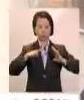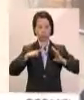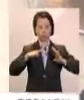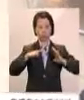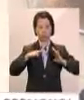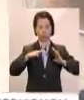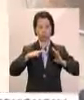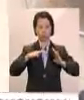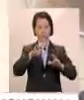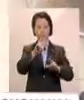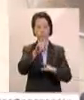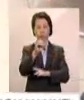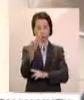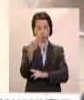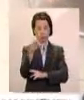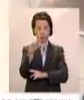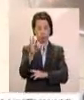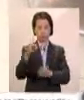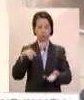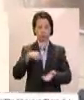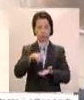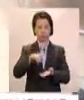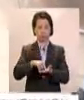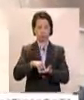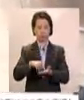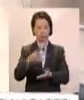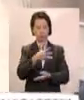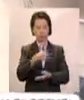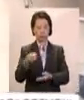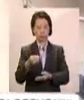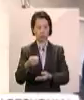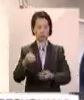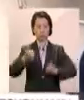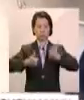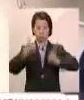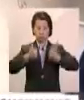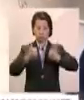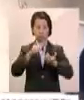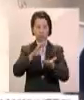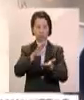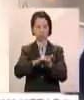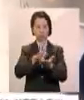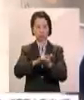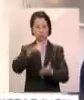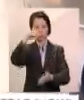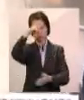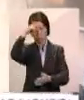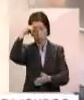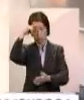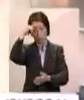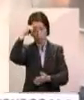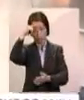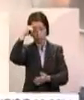pembukaan persekolahan 2019 ini. Dan sama ada kasut berwarna hitam